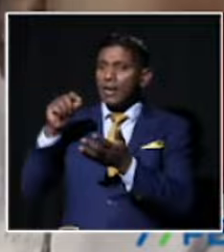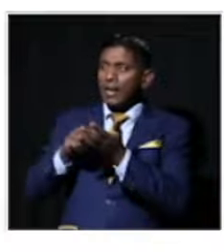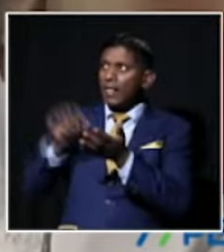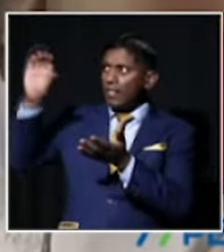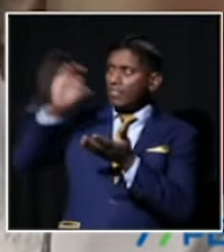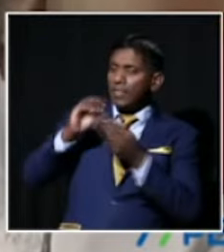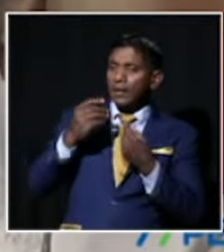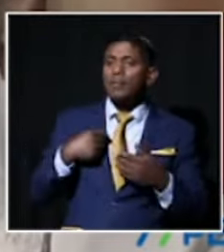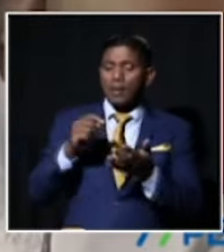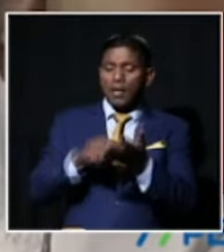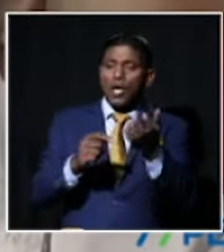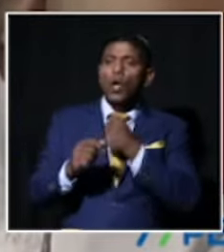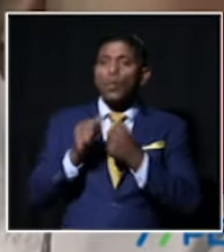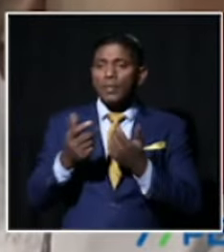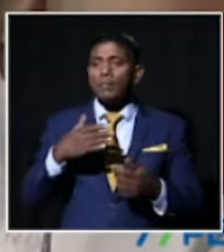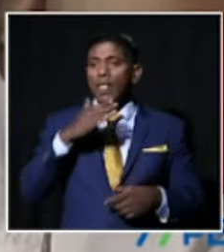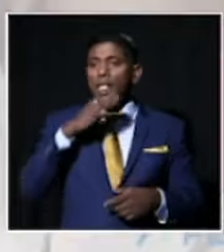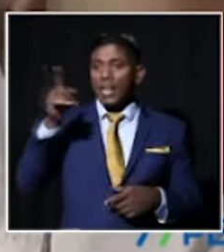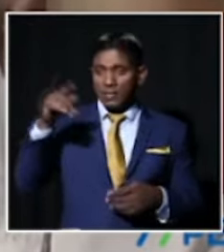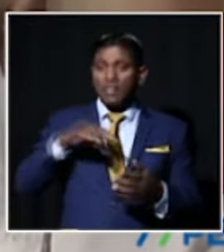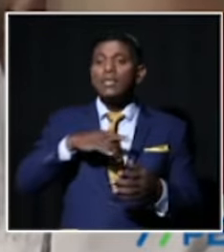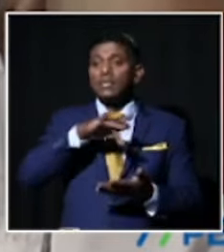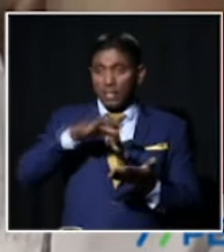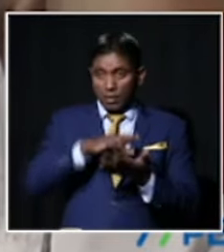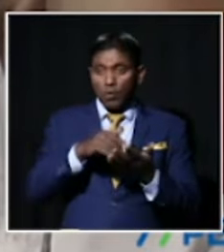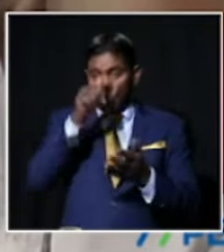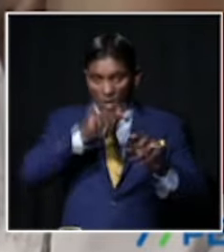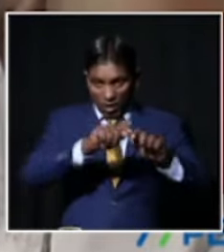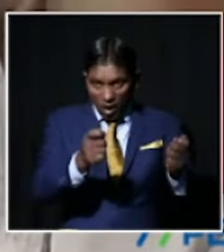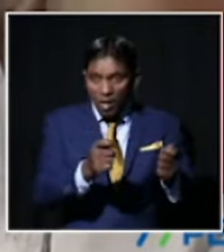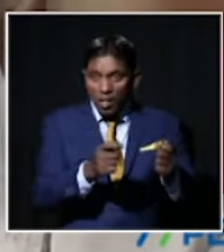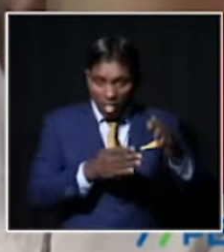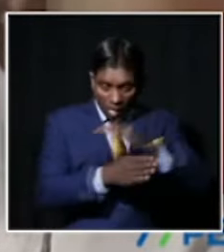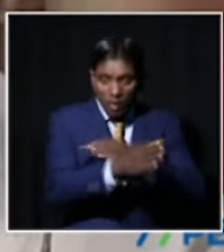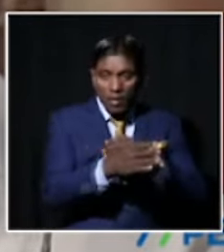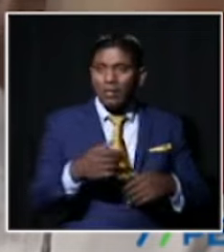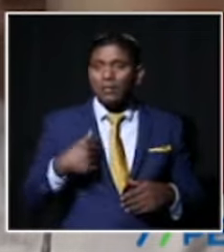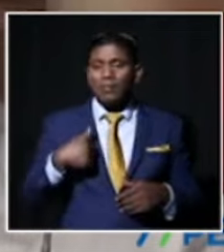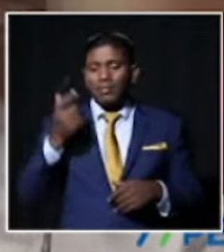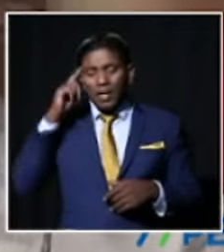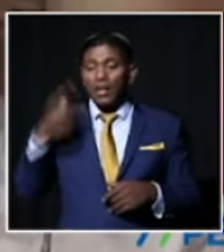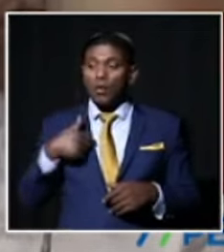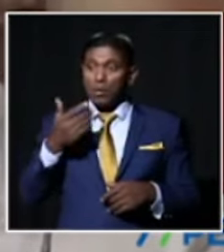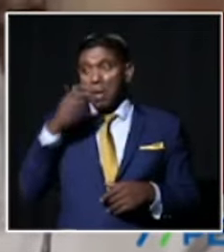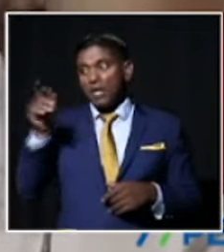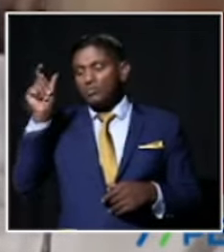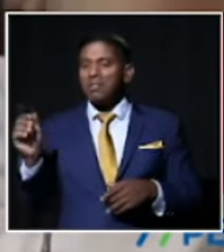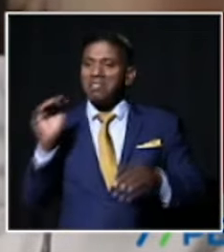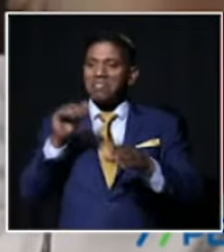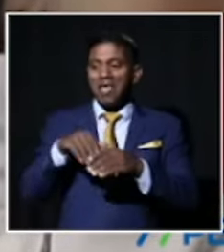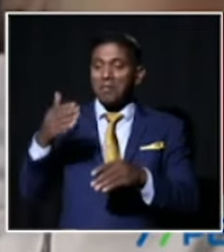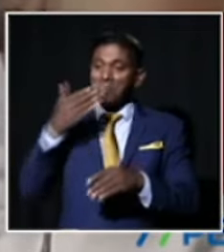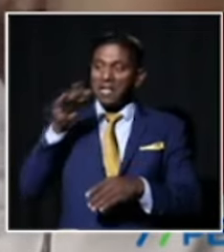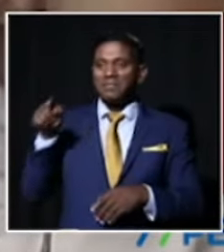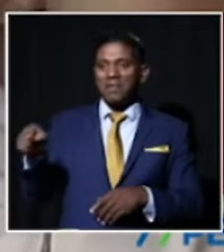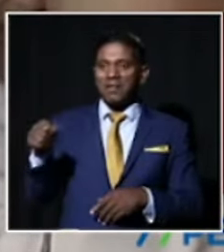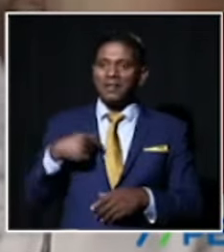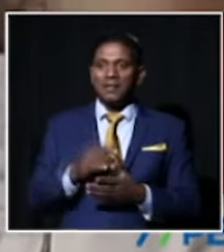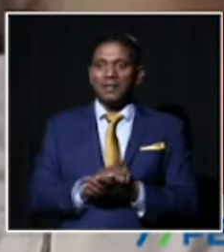ණය ගන්නේ? මම ඉංගලන්තේ මහ බැංකුව කඩන්නද? ඒක මම දන්නේ නැහැ. දැන් මේ පුද්ගලයා මට වඩා පළපුරුද්දක් තියෙනවා බැංකු කඩන එක.